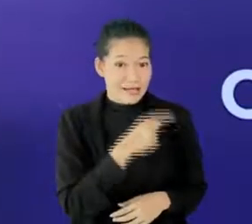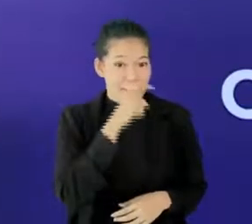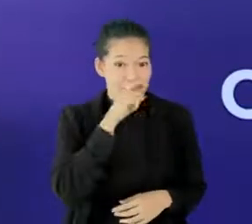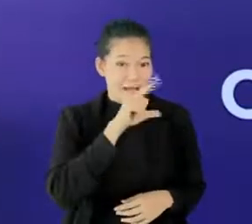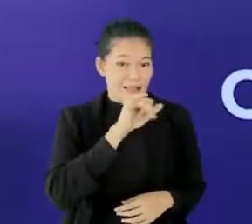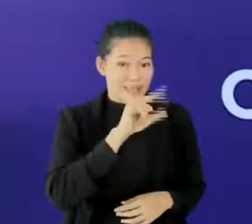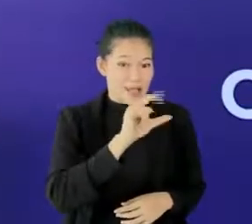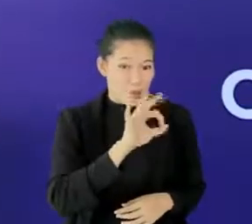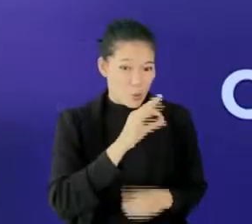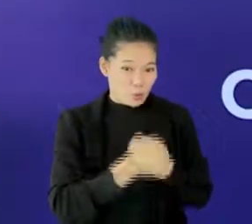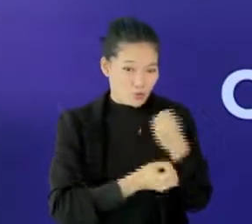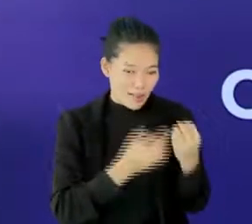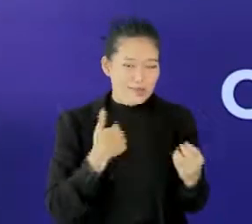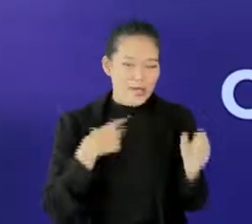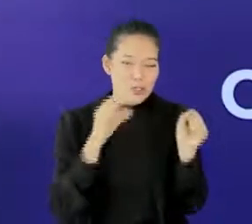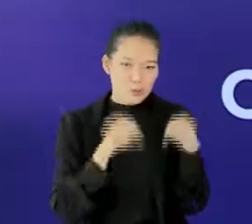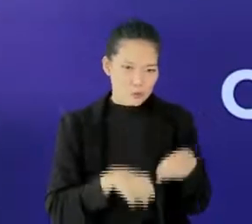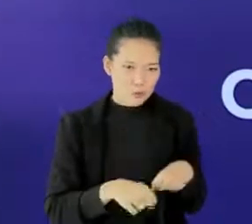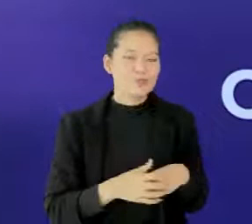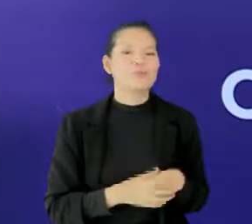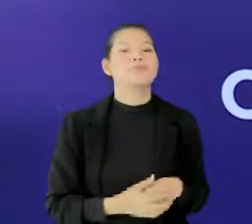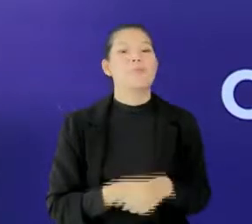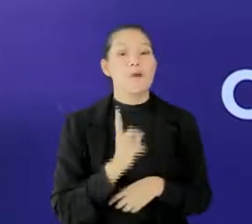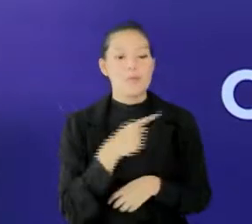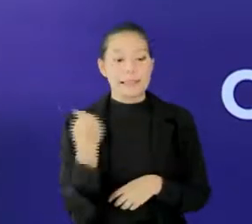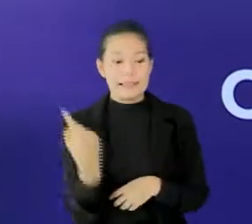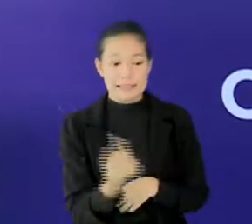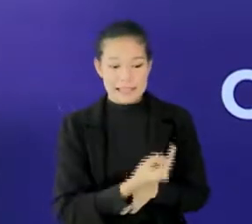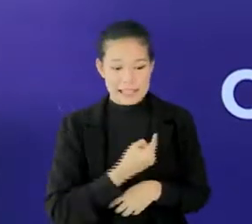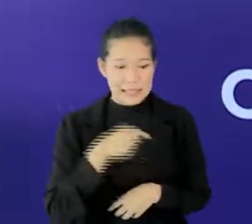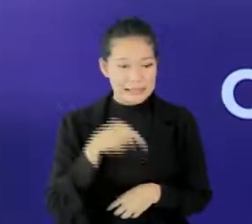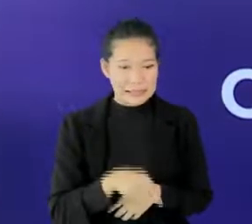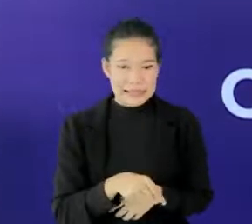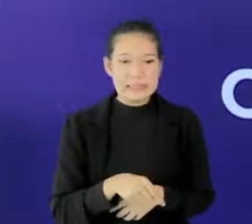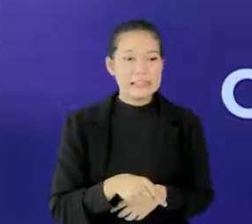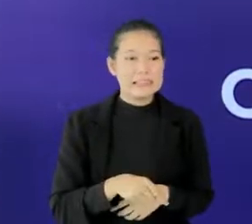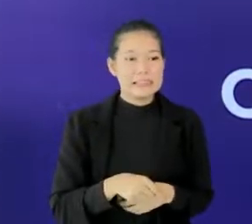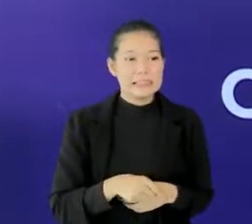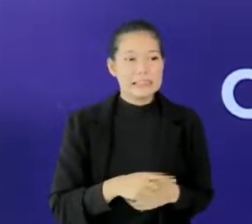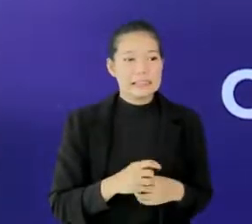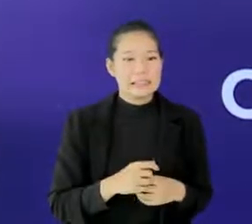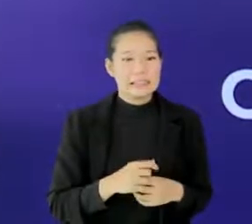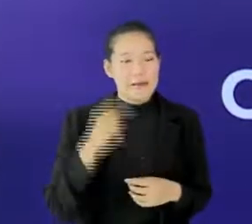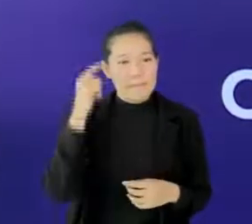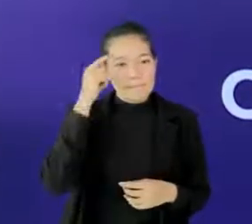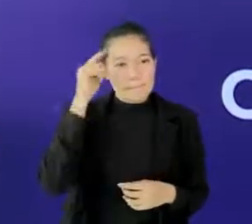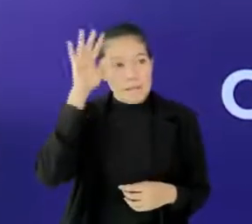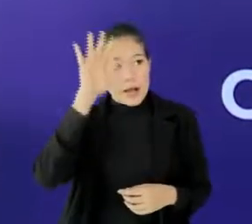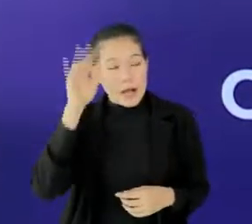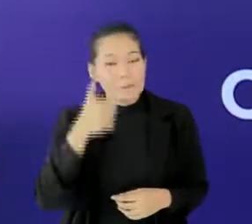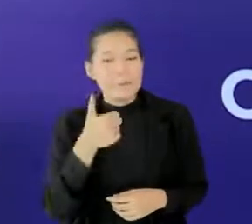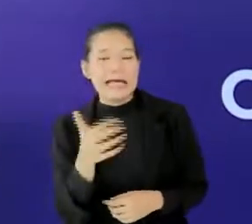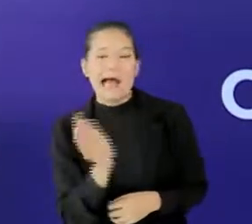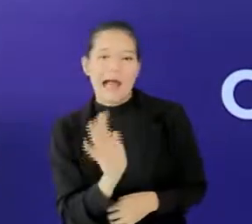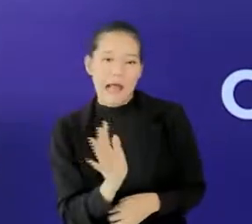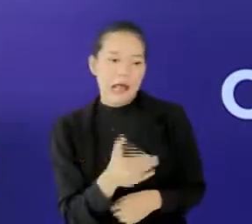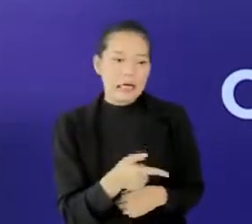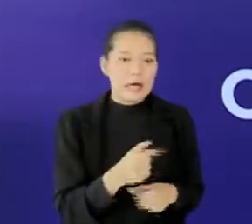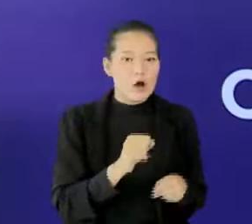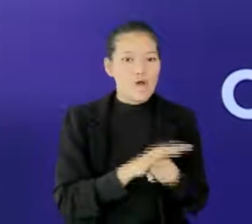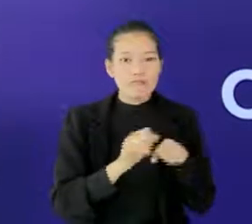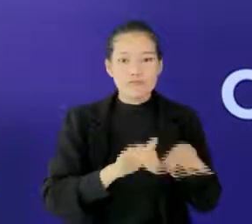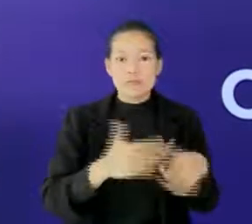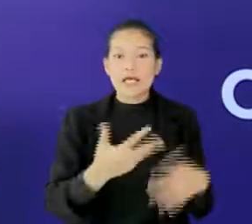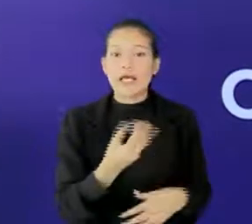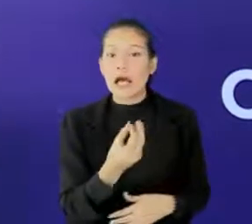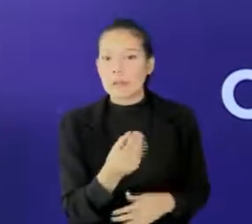Ilu, saya sangat pendapat bahwa kita tidak ada satupun yang mampu memprediksi saat kapan pandemi ini